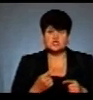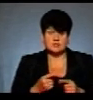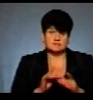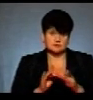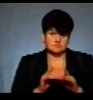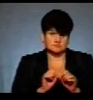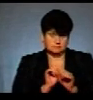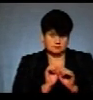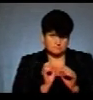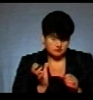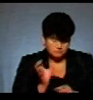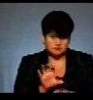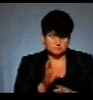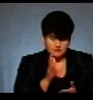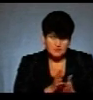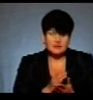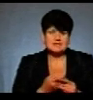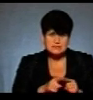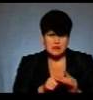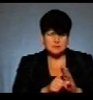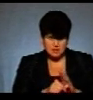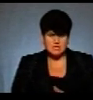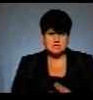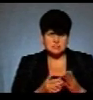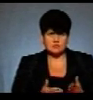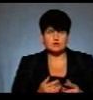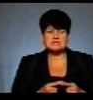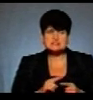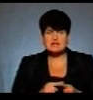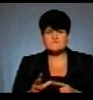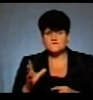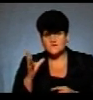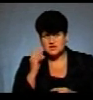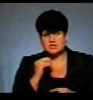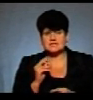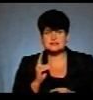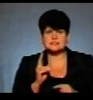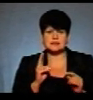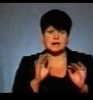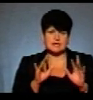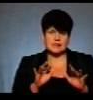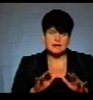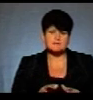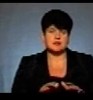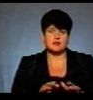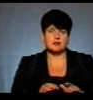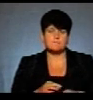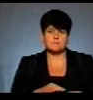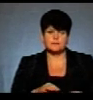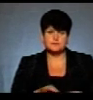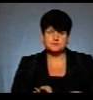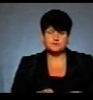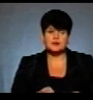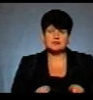поширить, це і для неї це принизливо, це вважається кібербулінгом. Також